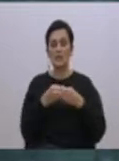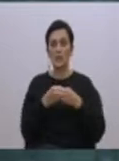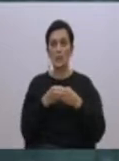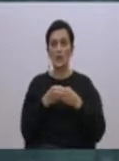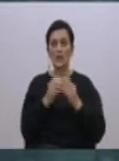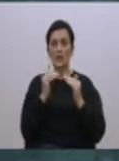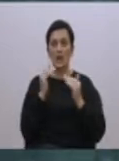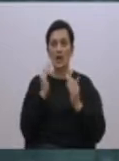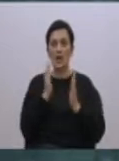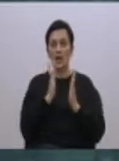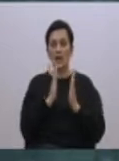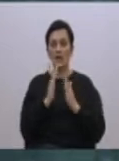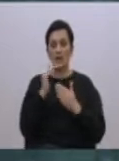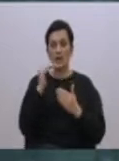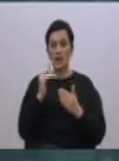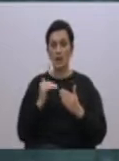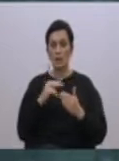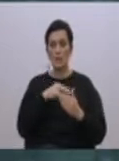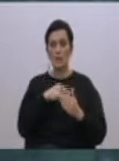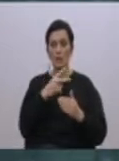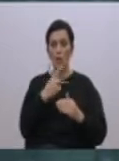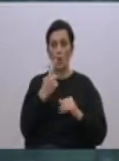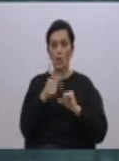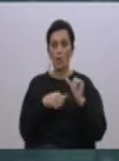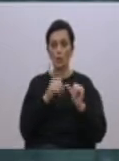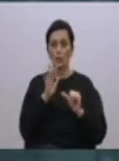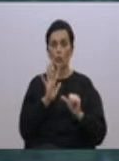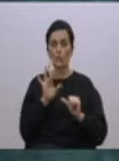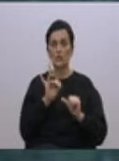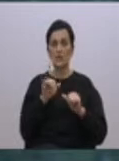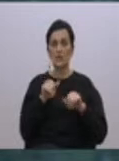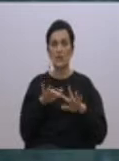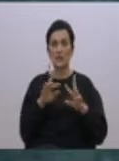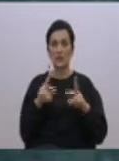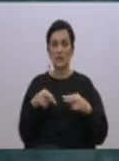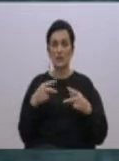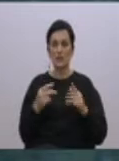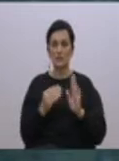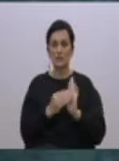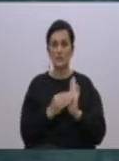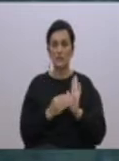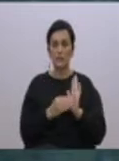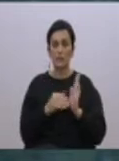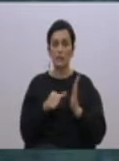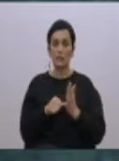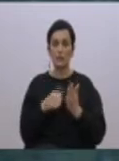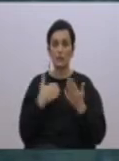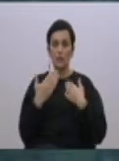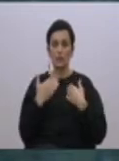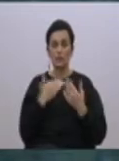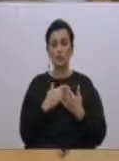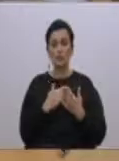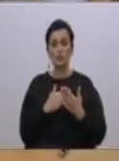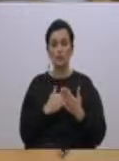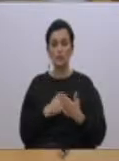s-a dus și șesahe, parlamentul este oricum zdrțlis, hutian, datul nebis și cele bise tainstă obaze, tot ce a tot câinciscos